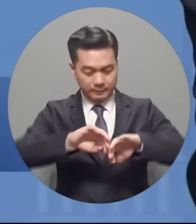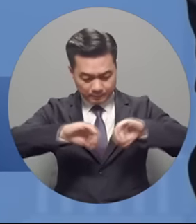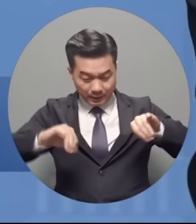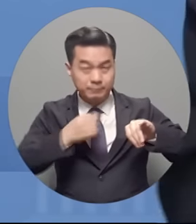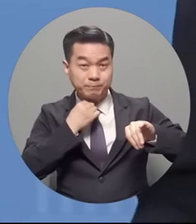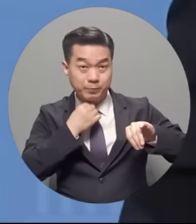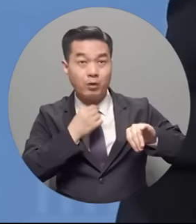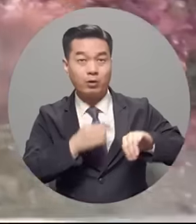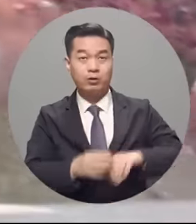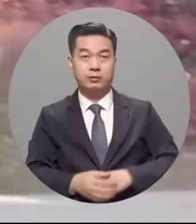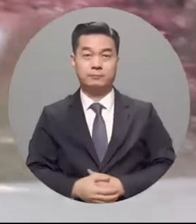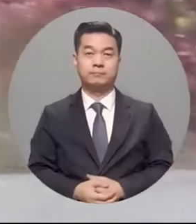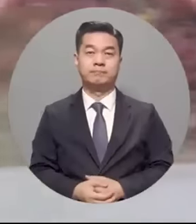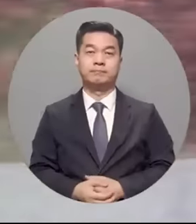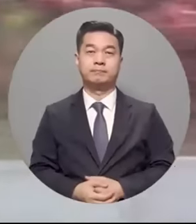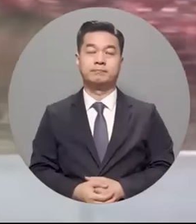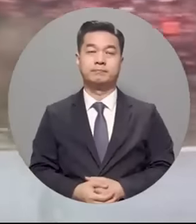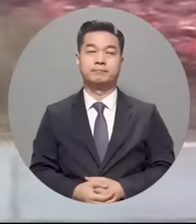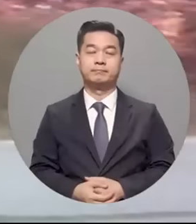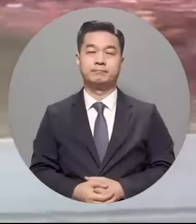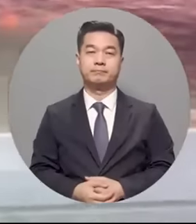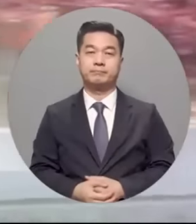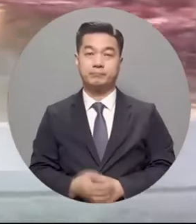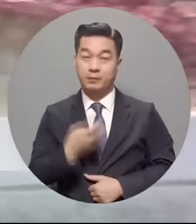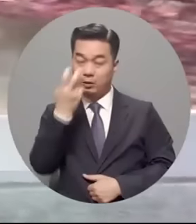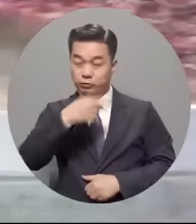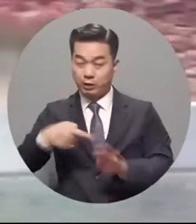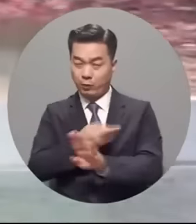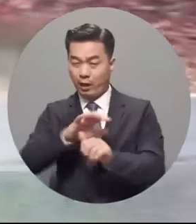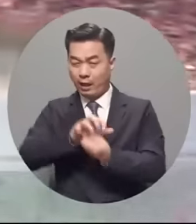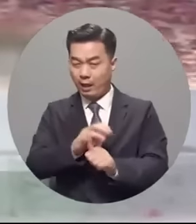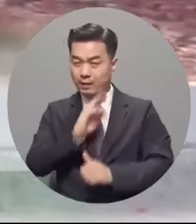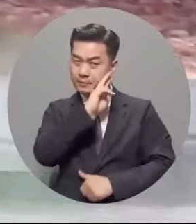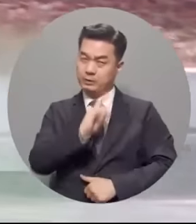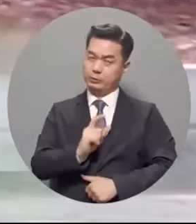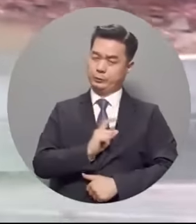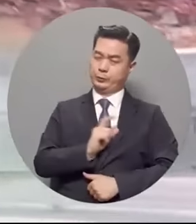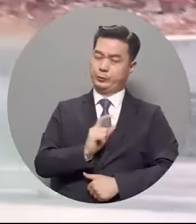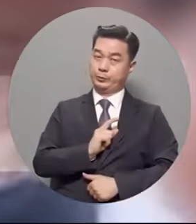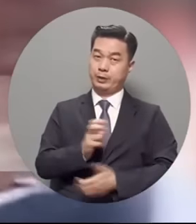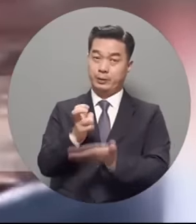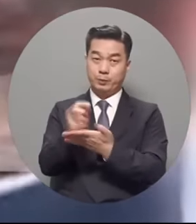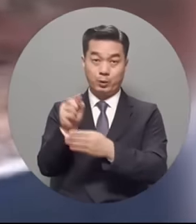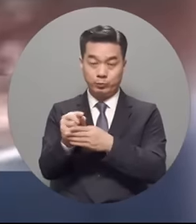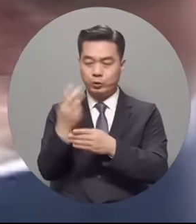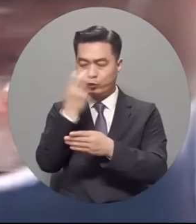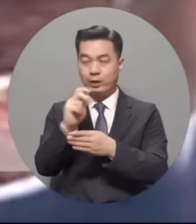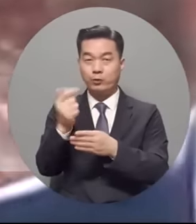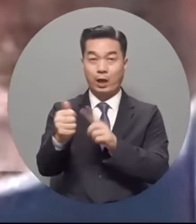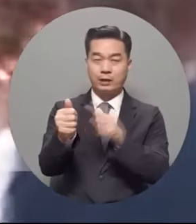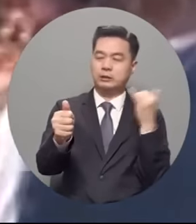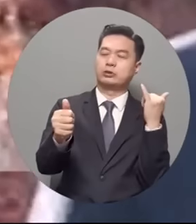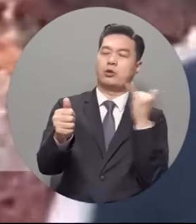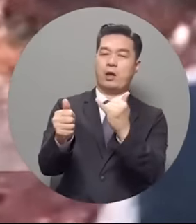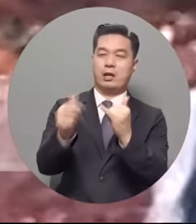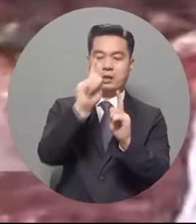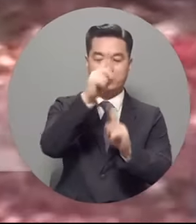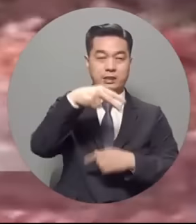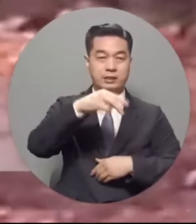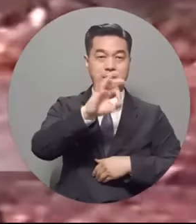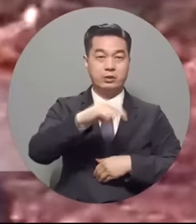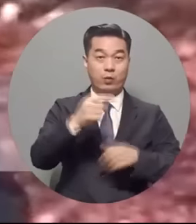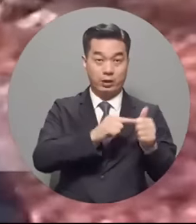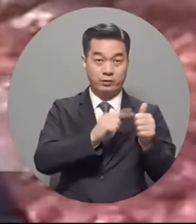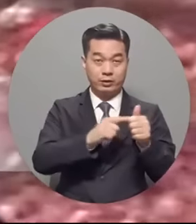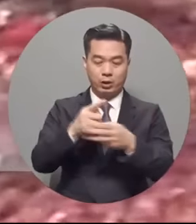합니다. 수사 외압 의혹 당사자인 국방부 법무관리관에게 전화를 건 이시원 비서관은 윤석열